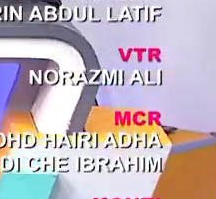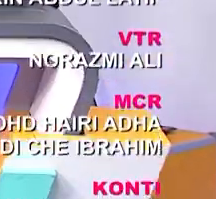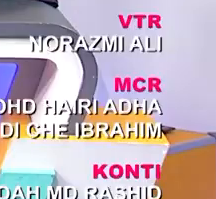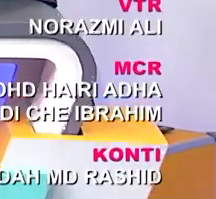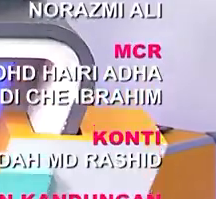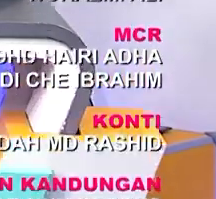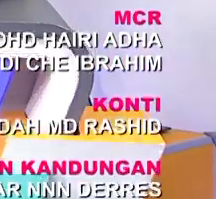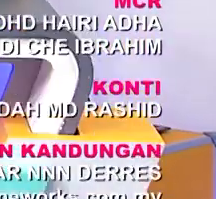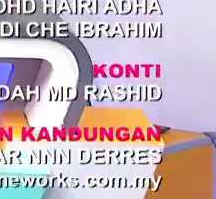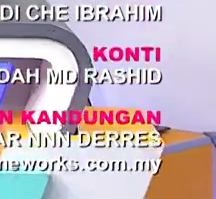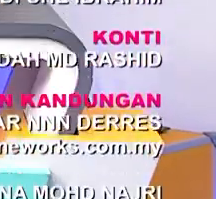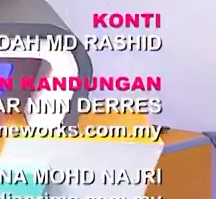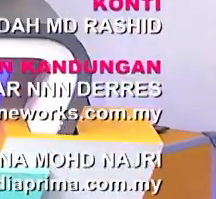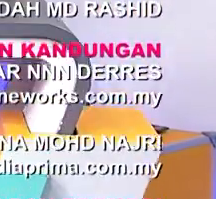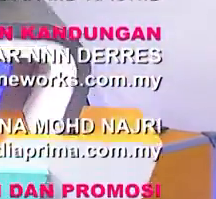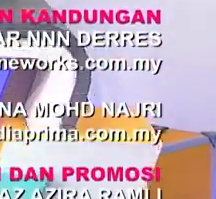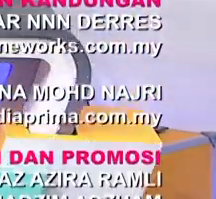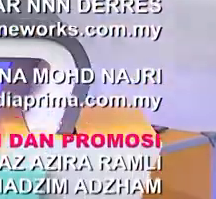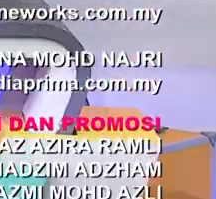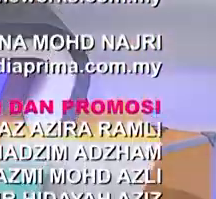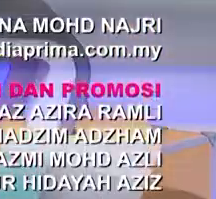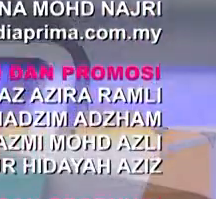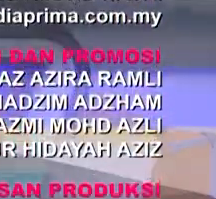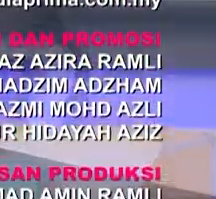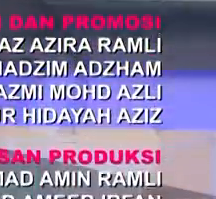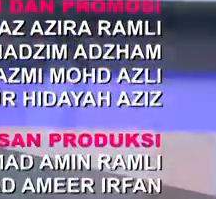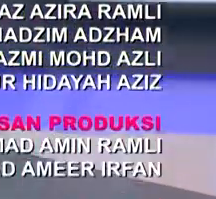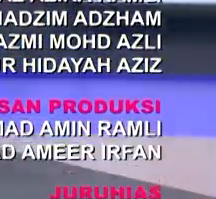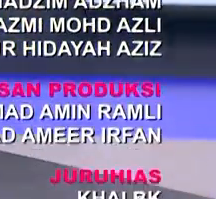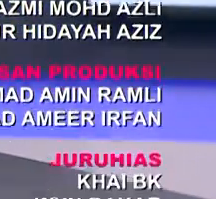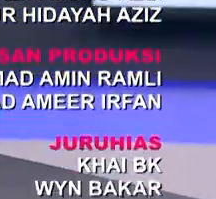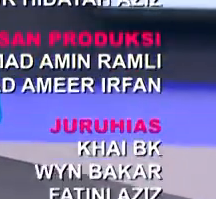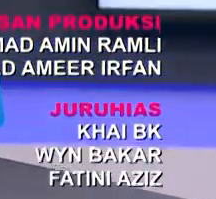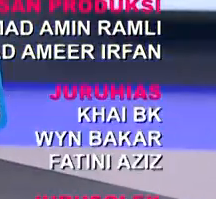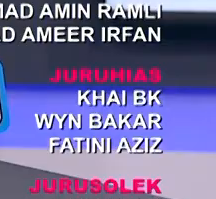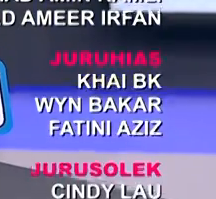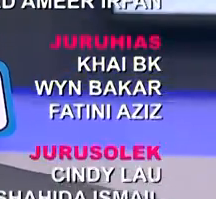Ada lagi satu cikgu. Tak apa, boleh tarik je. Boleh tarik je cikgu saya tak sabar ni.